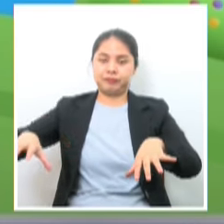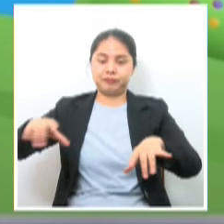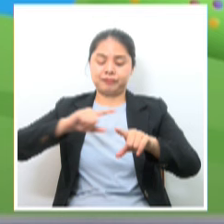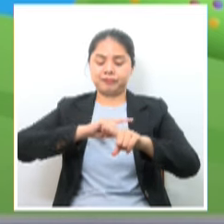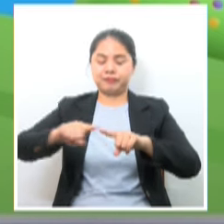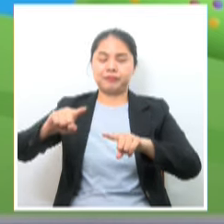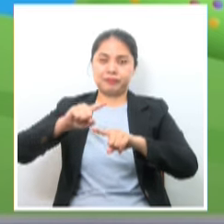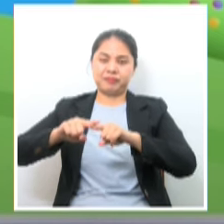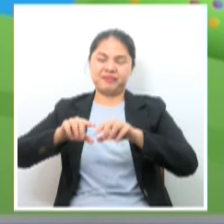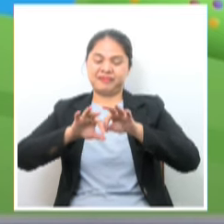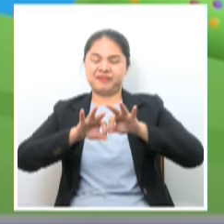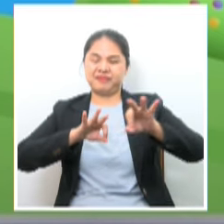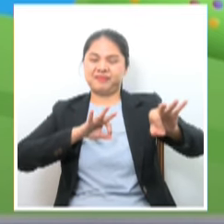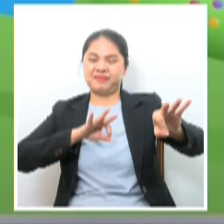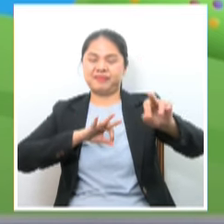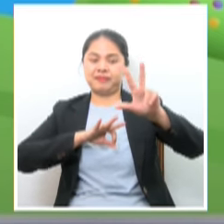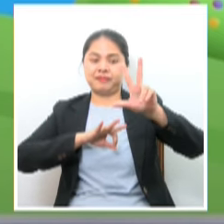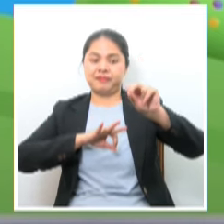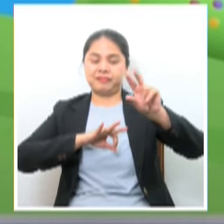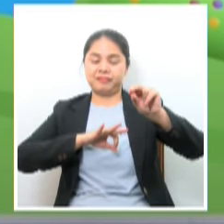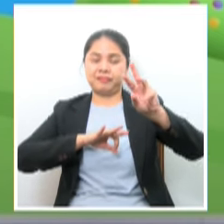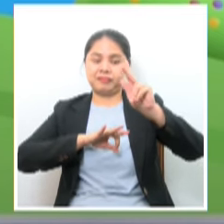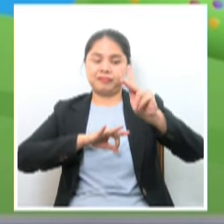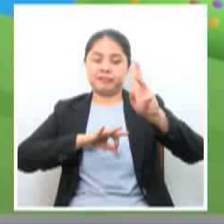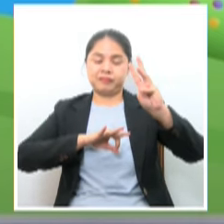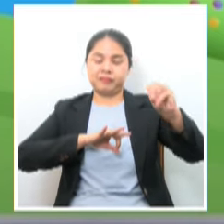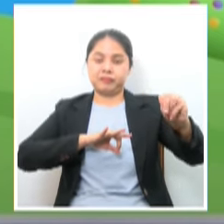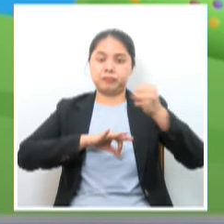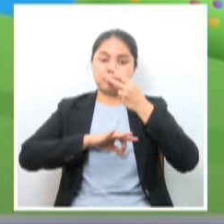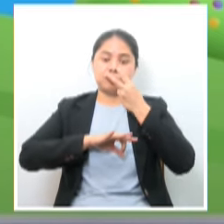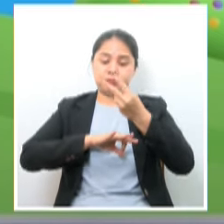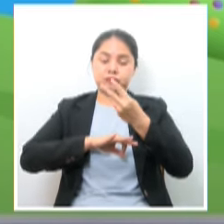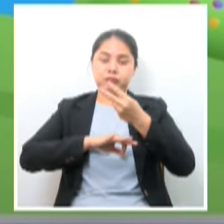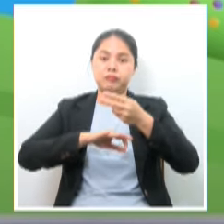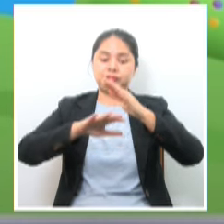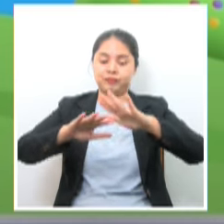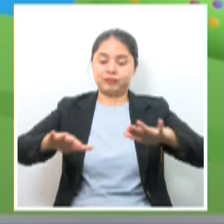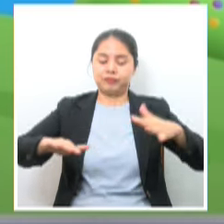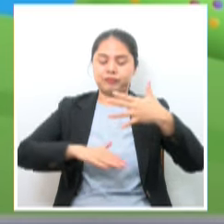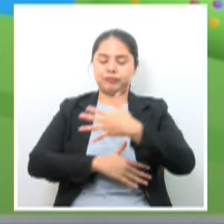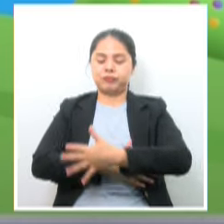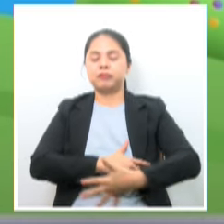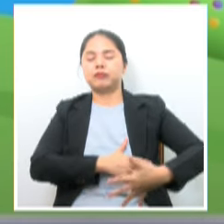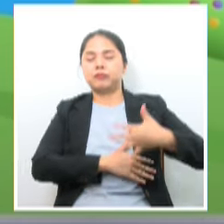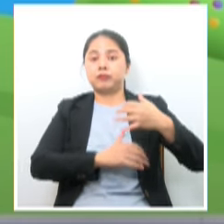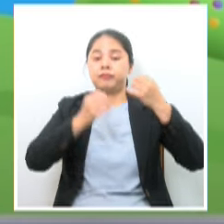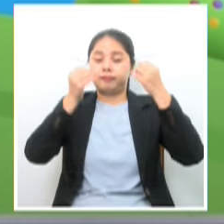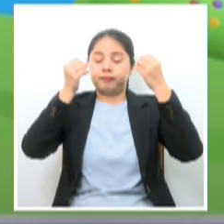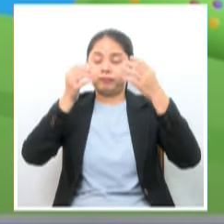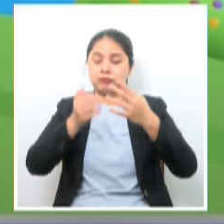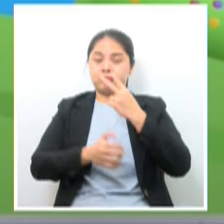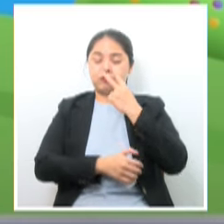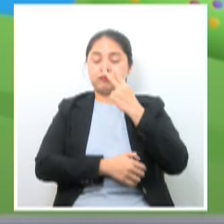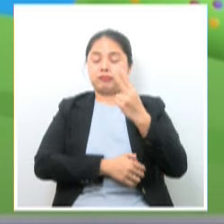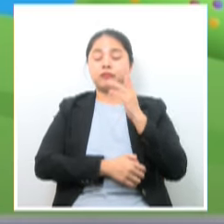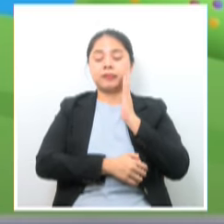ง40กิโลเมตรนี่นะครับที่ห่างจากโรงงานนี่ให้เฝ้าระวังสุขภาพของนักเรียนและก็ครูว่าจะมี